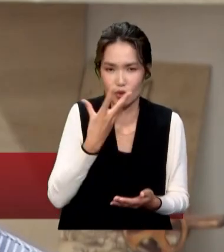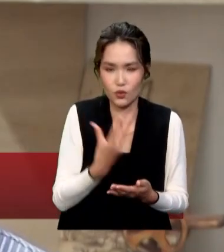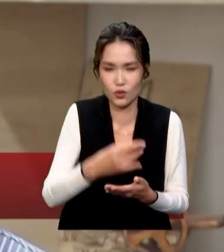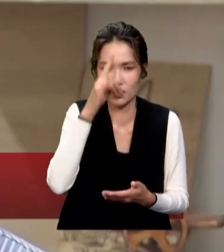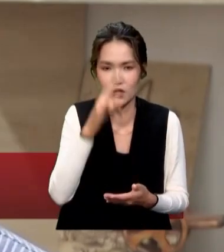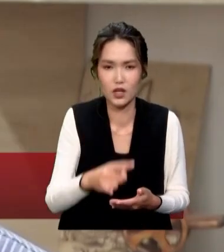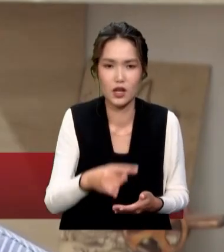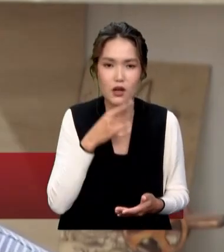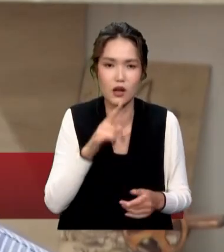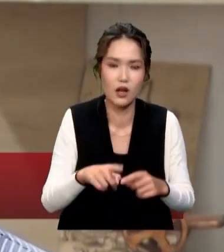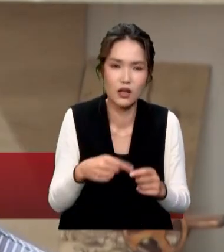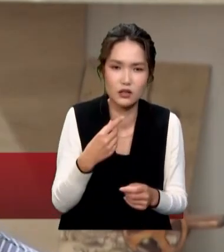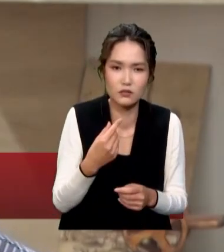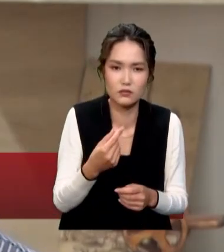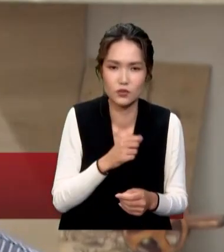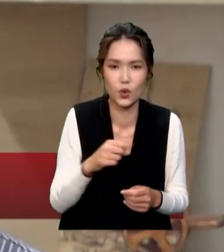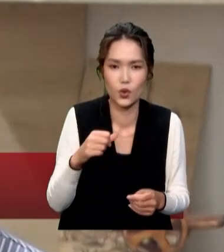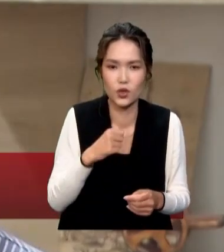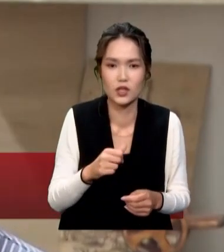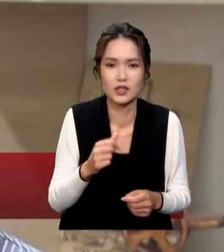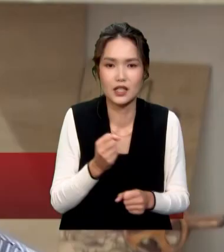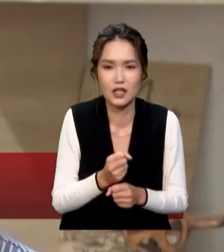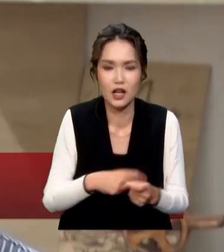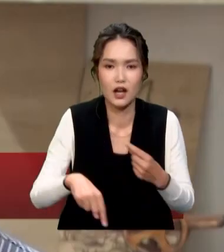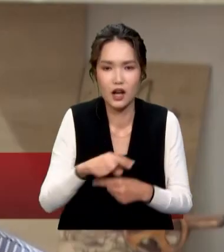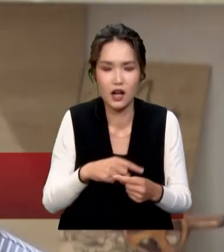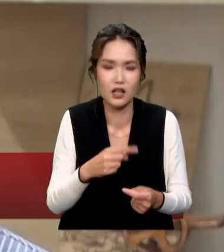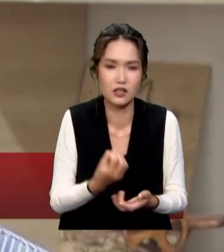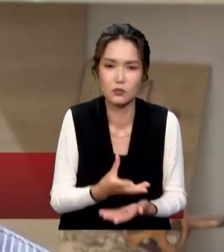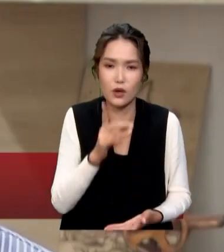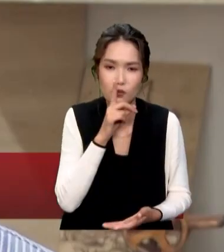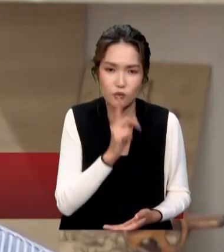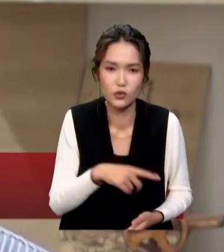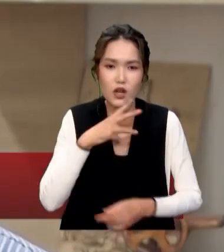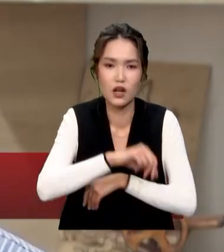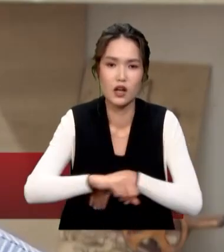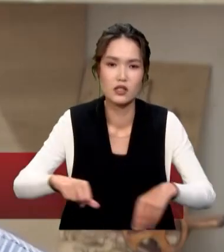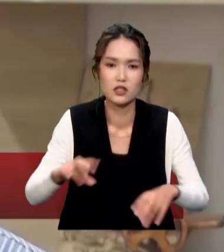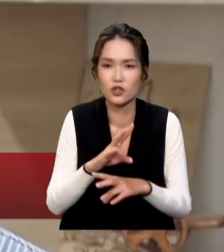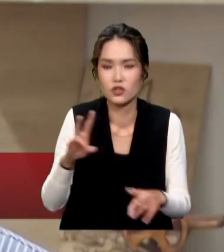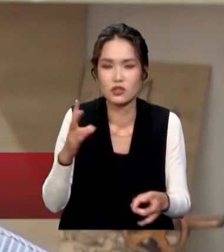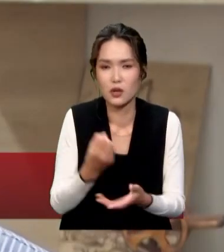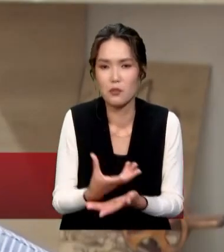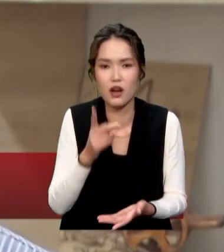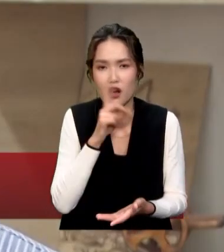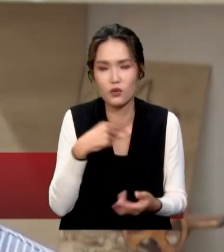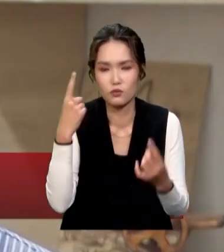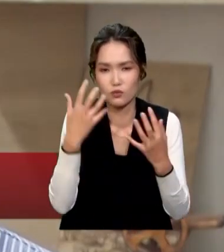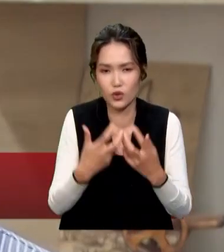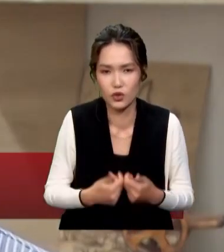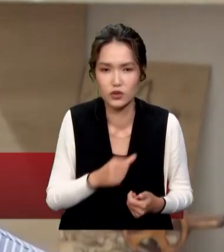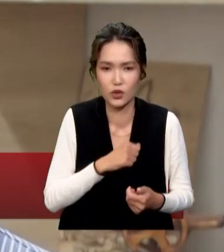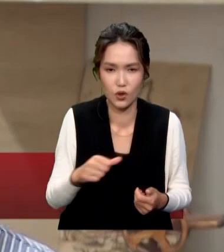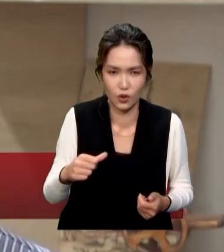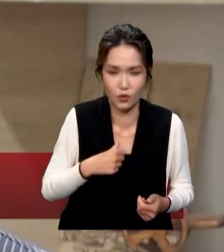өзіміздің қол өнер болғандықтан, бұны біз өзіміз дәріптеп бағаламасақ, оны сырттан келіп ешкім бағаламайды деп ойлаймын. Өзіміздің төл